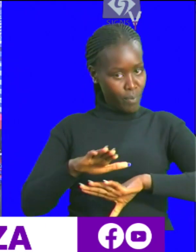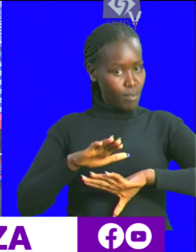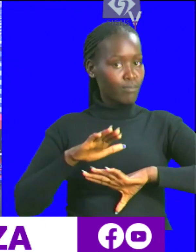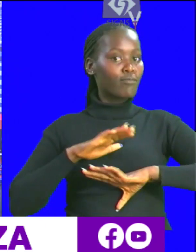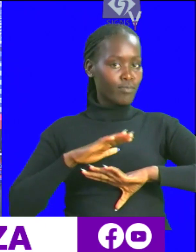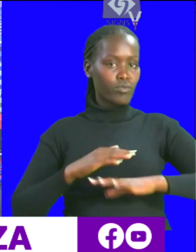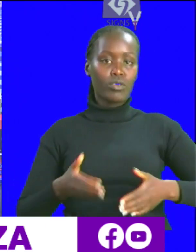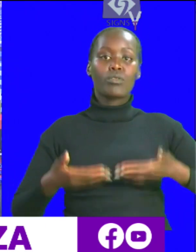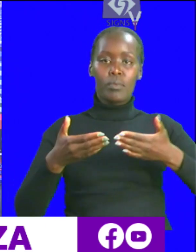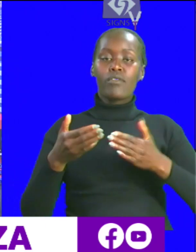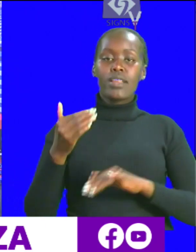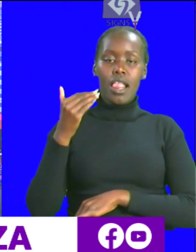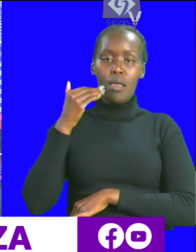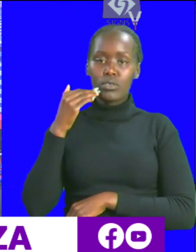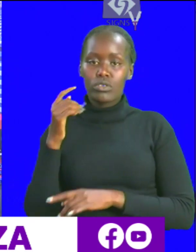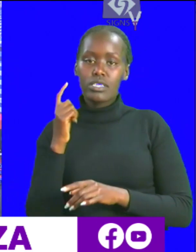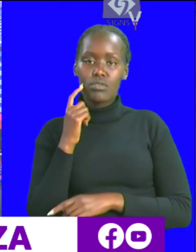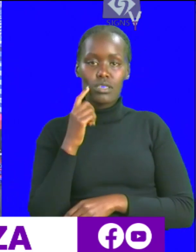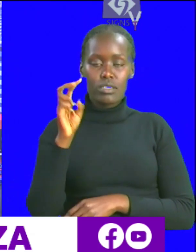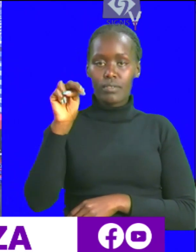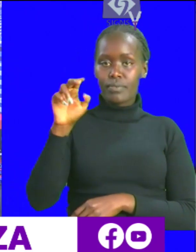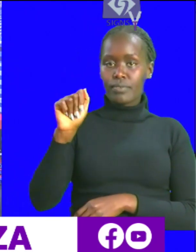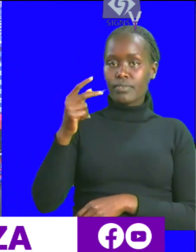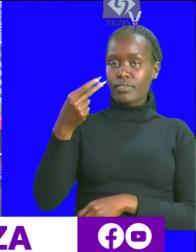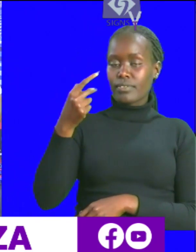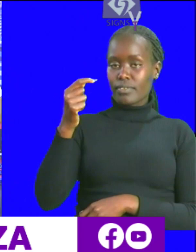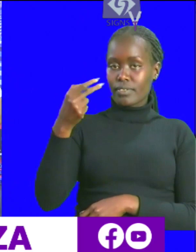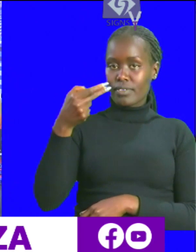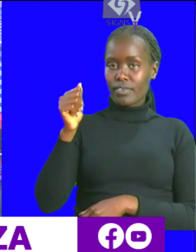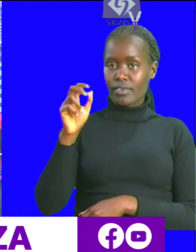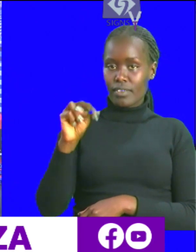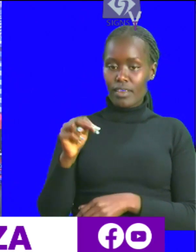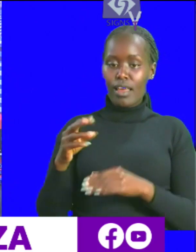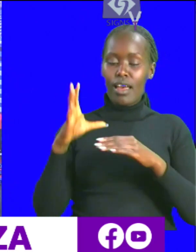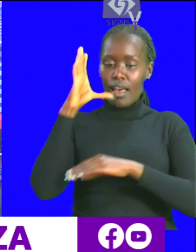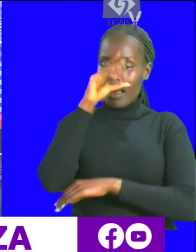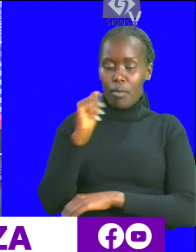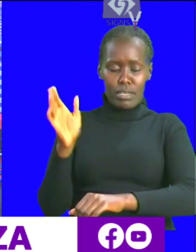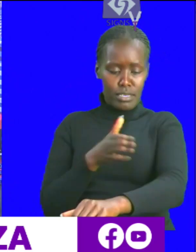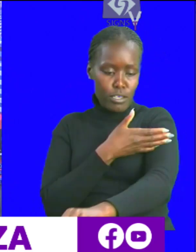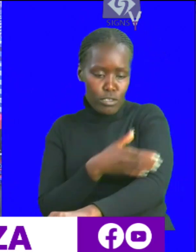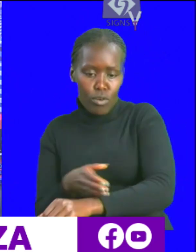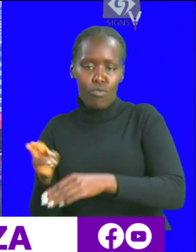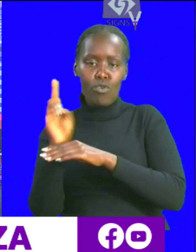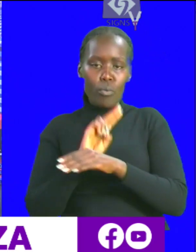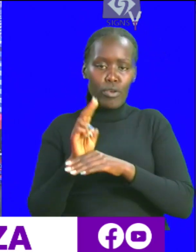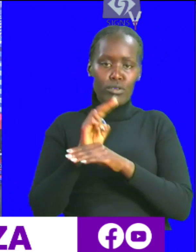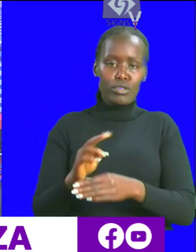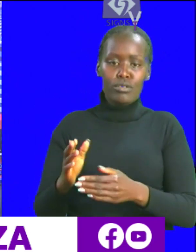DJ. Before mtu aliniambia si sandaka, ni sadaka. Unajua.